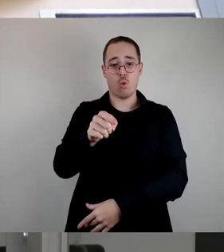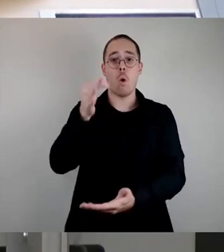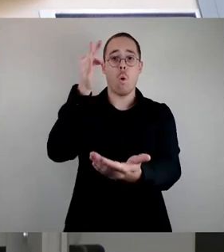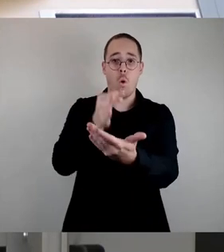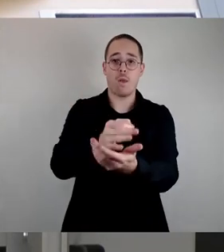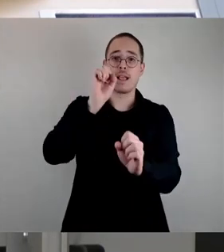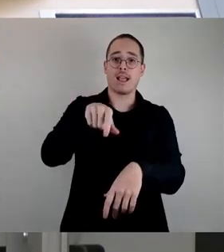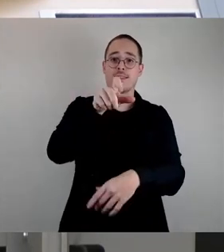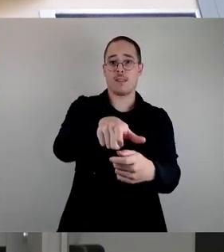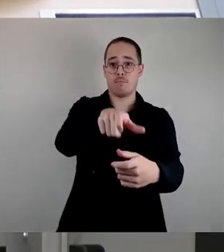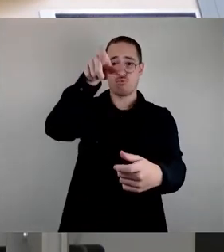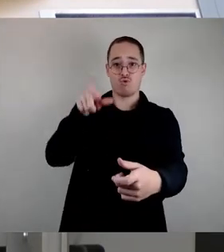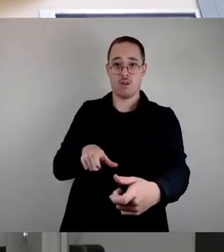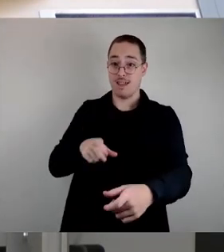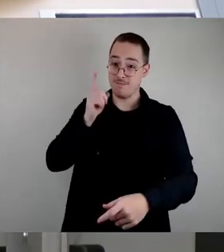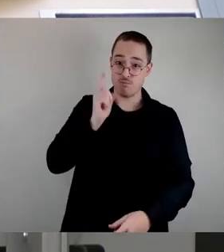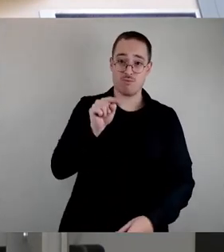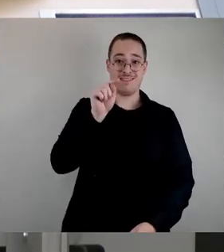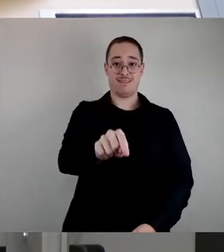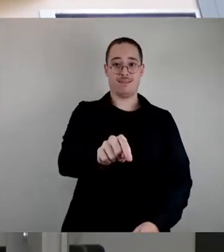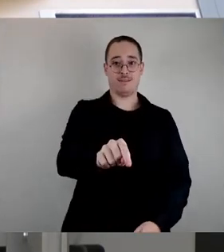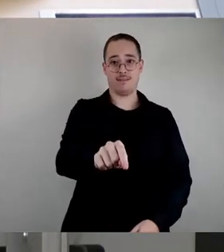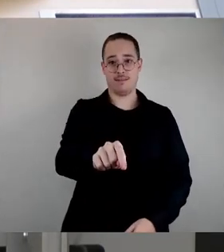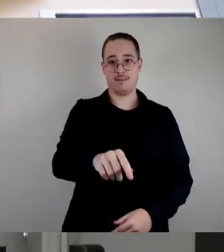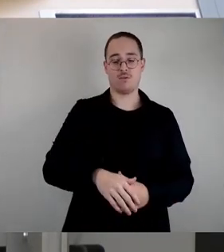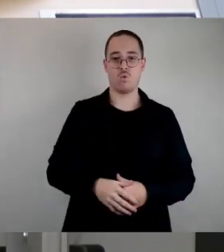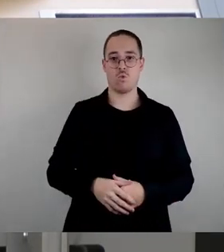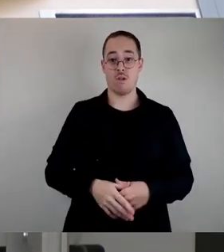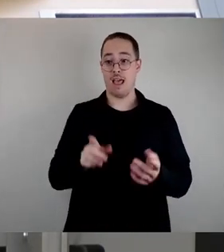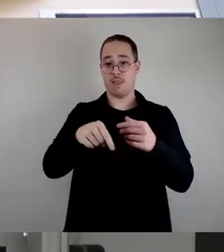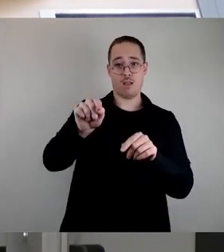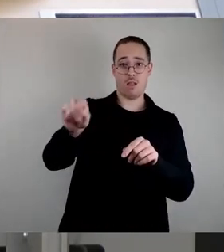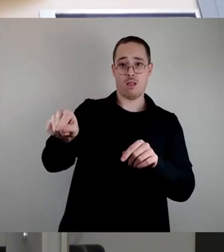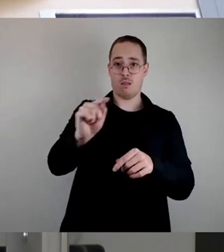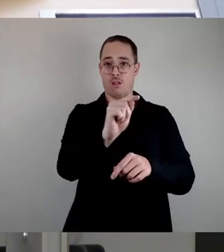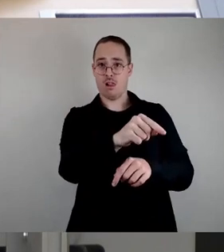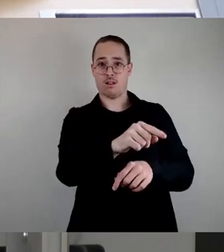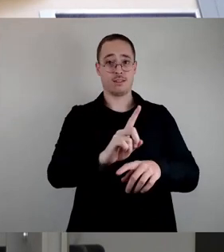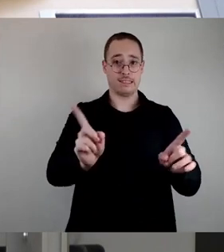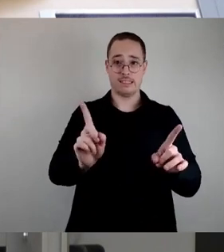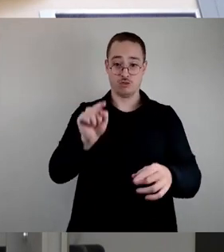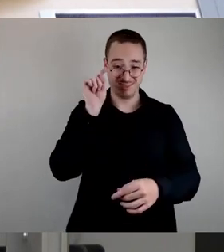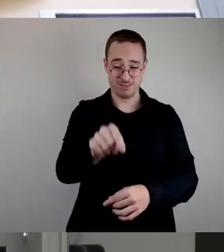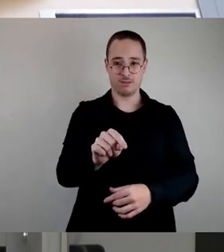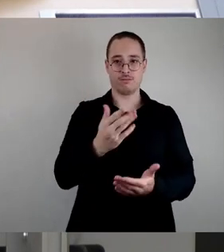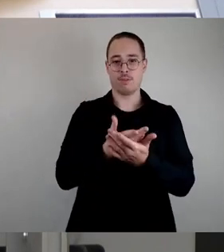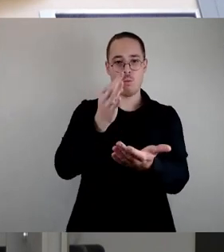die Brücke umsetzbar. Und diese konkrete Untersuchung, die möchten wir und damit eine